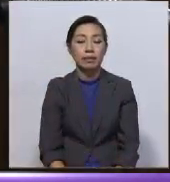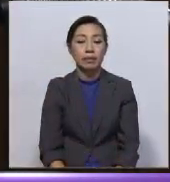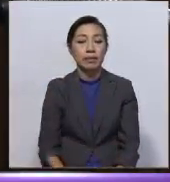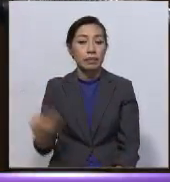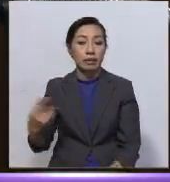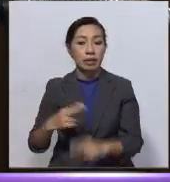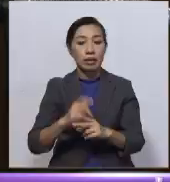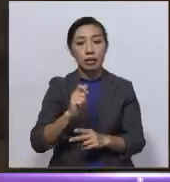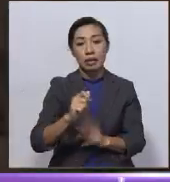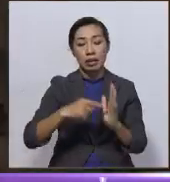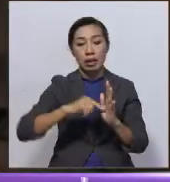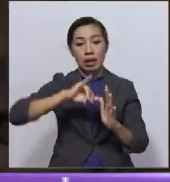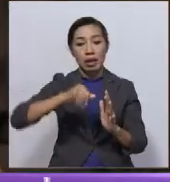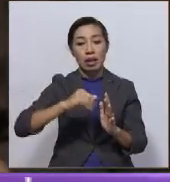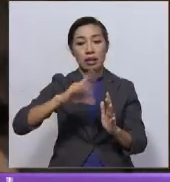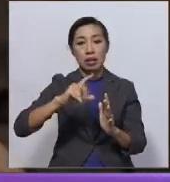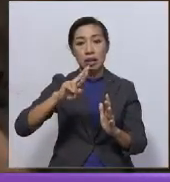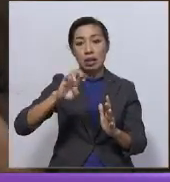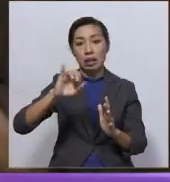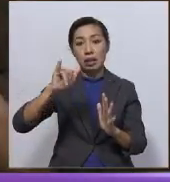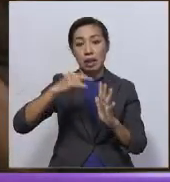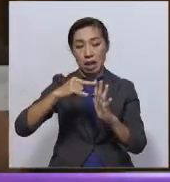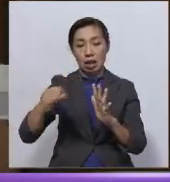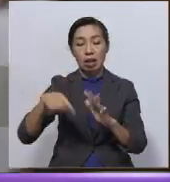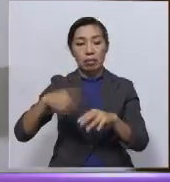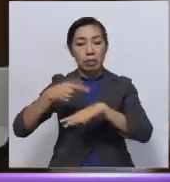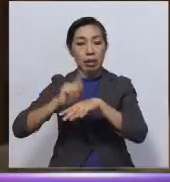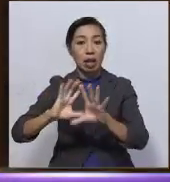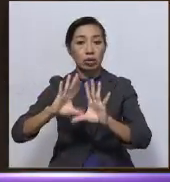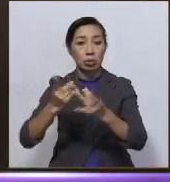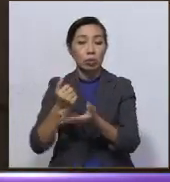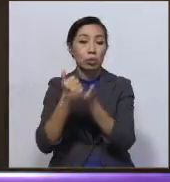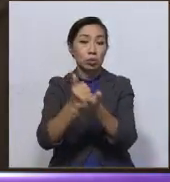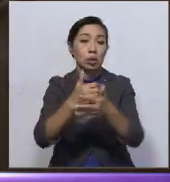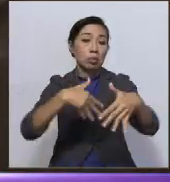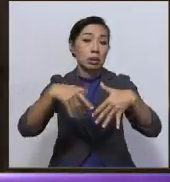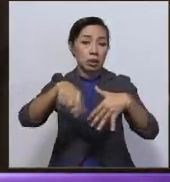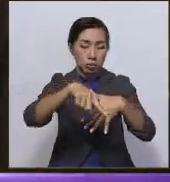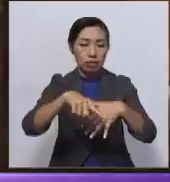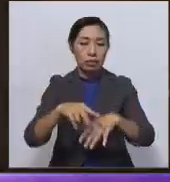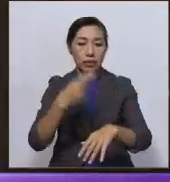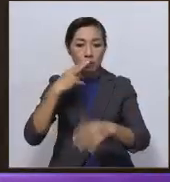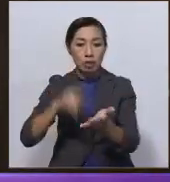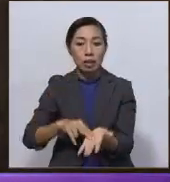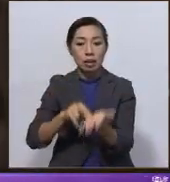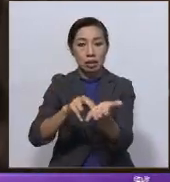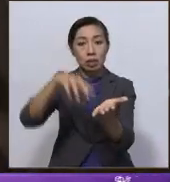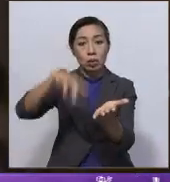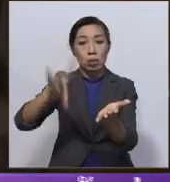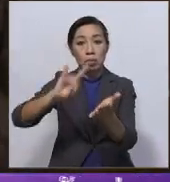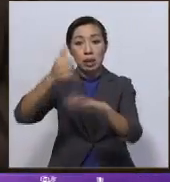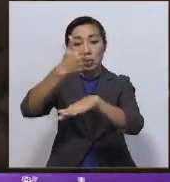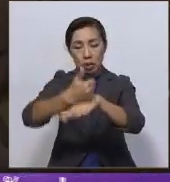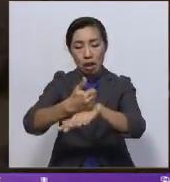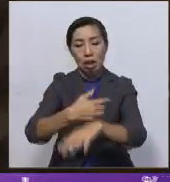โดยนายอัจฉริยะเรืองรัตนพงศ์นะคะประธานชมรมช่วยเหลือเหยื่ออาชญากรรมเข้ายื่นหนังสือร้องเรียนต่ออธิบดีกรมปศุสัตว์ค่ะเ